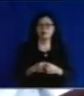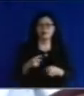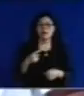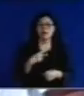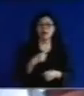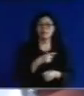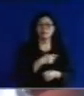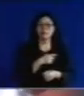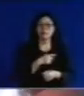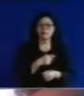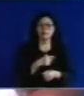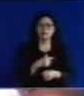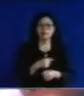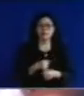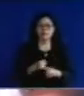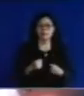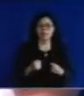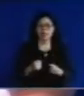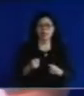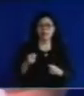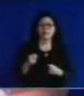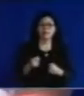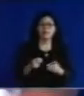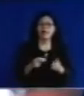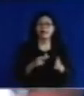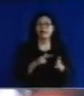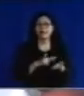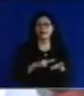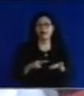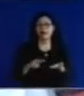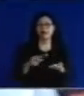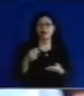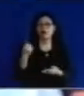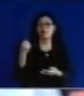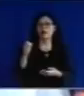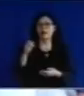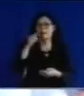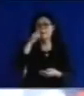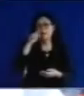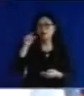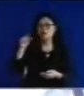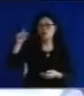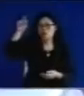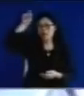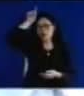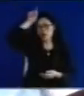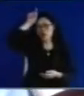Kami ini salah nilai oleh Pak Gubernur atau bagaimana? Karena dengan slogan lanjutkan dan lain